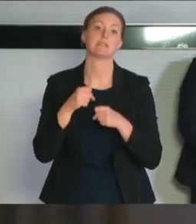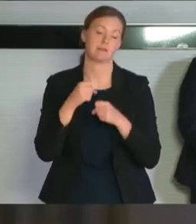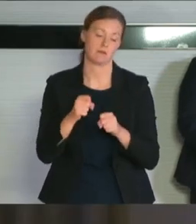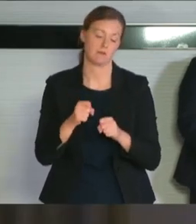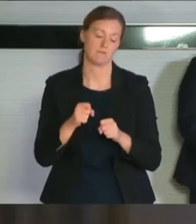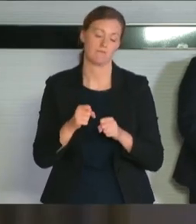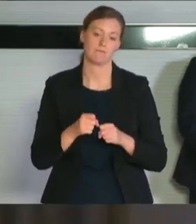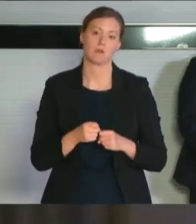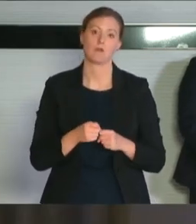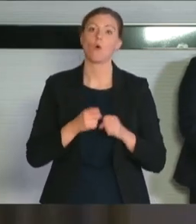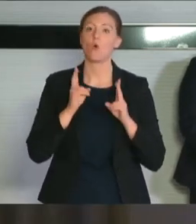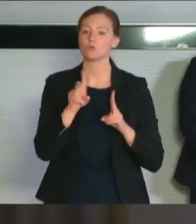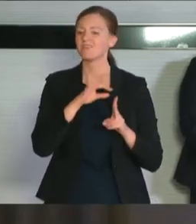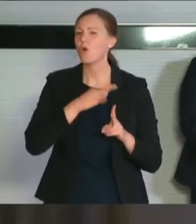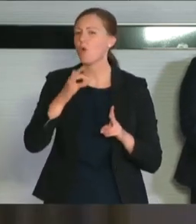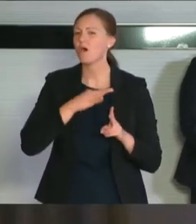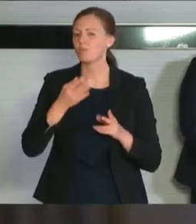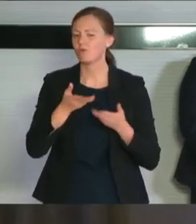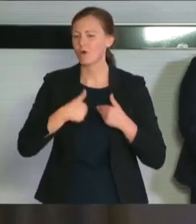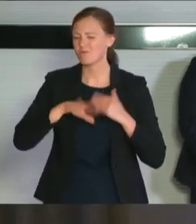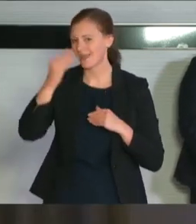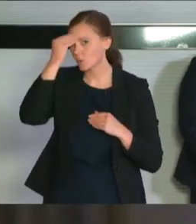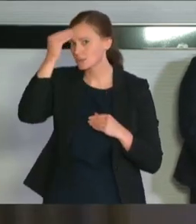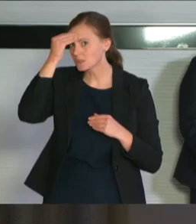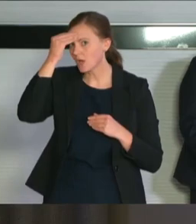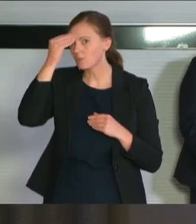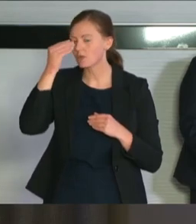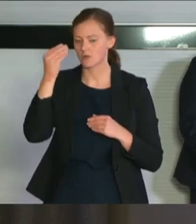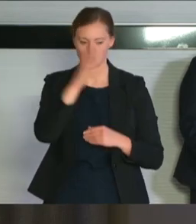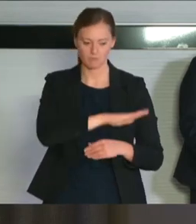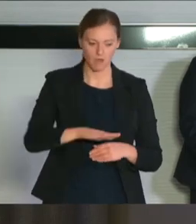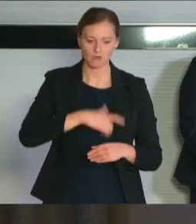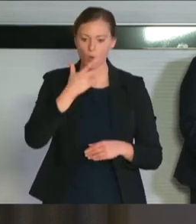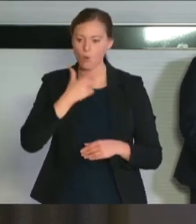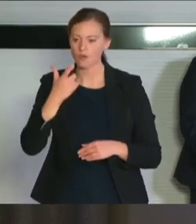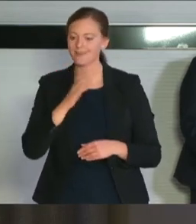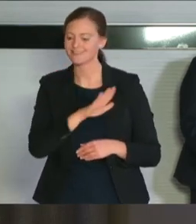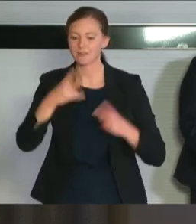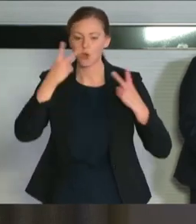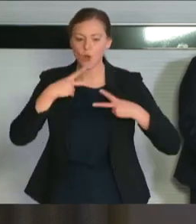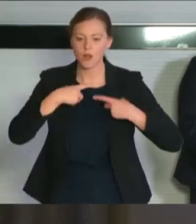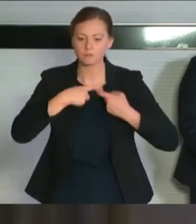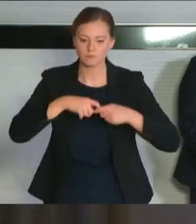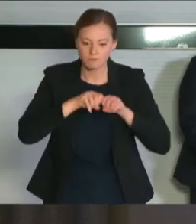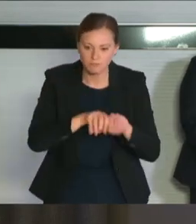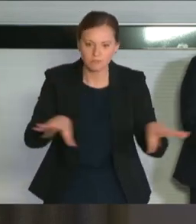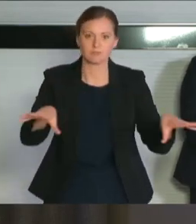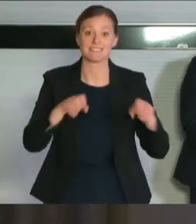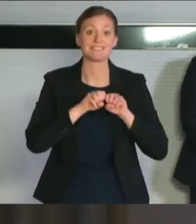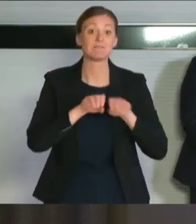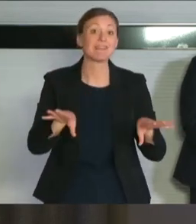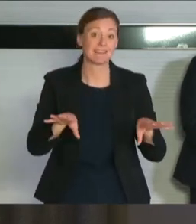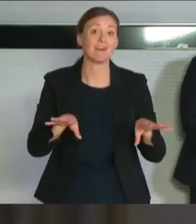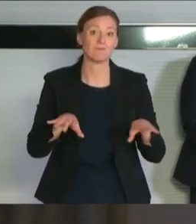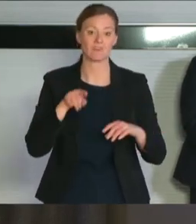Så er vi jo også i det håpet at vi får enda mer kunnskap om hva barn og unge spiller som rolle i smittespredning. For det er jo det som